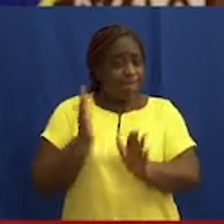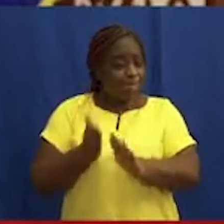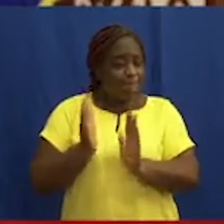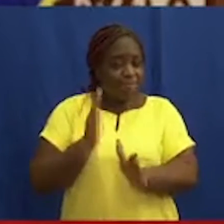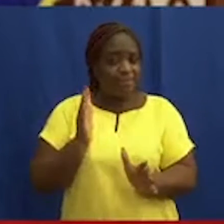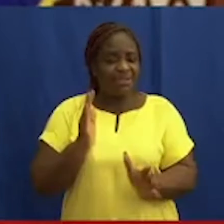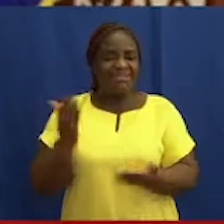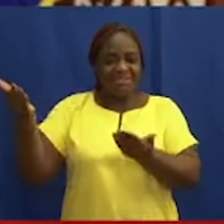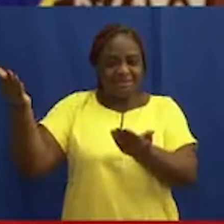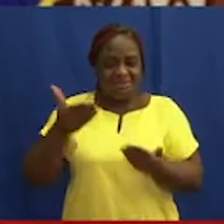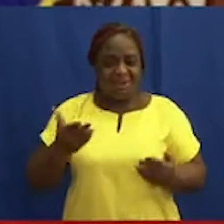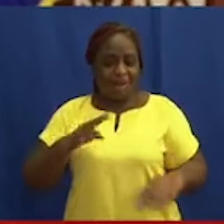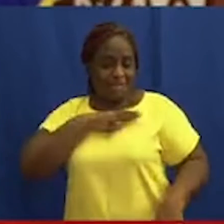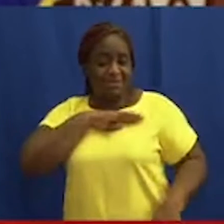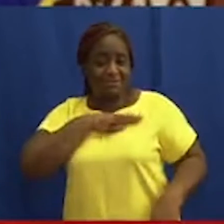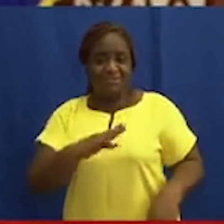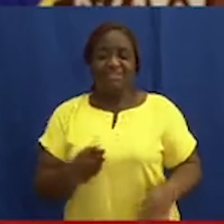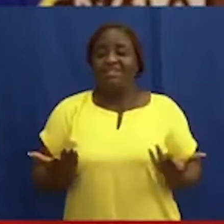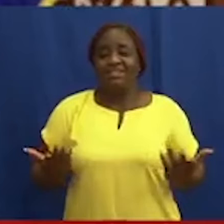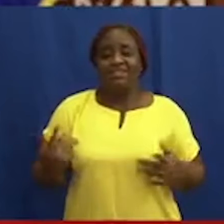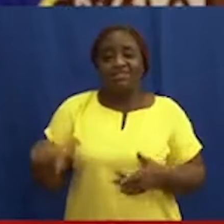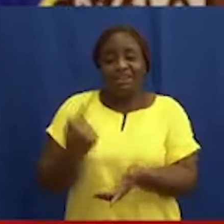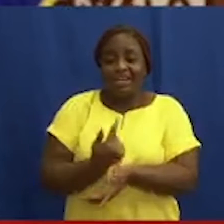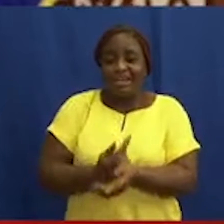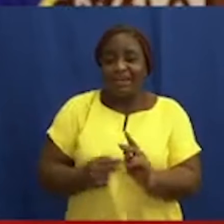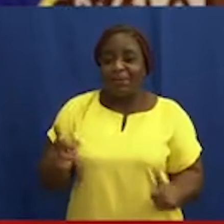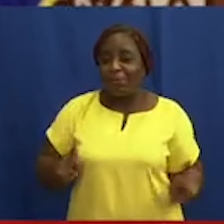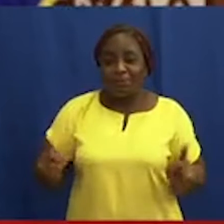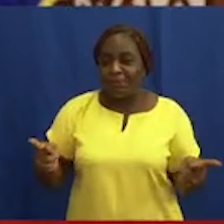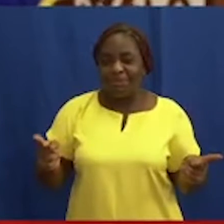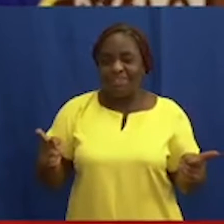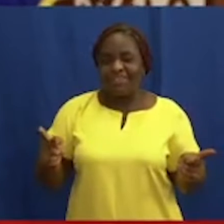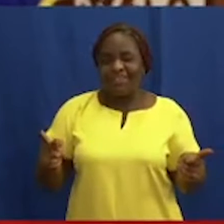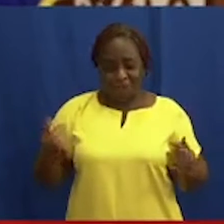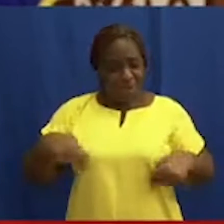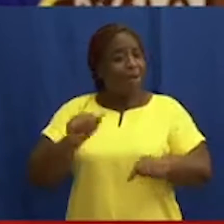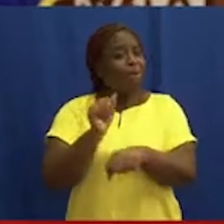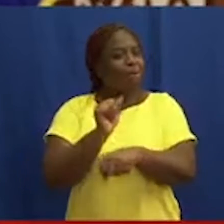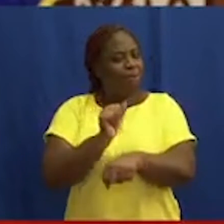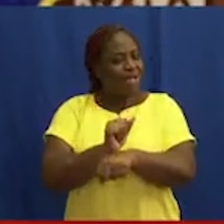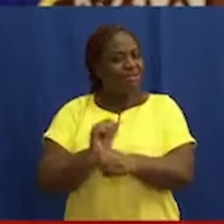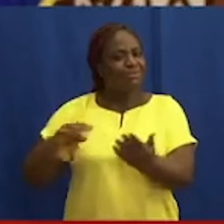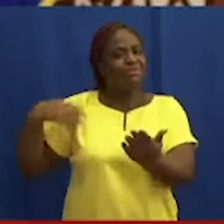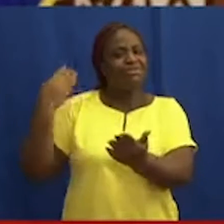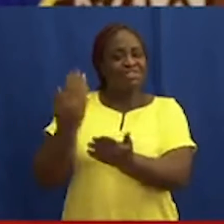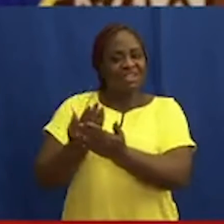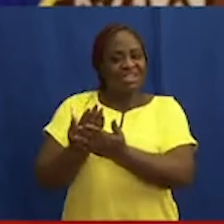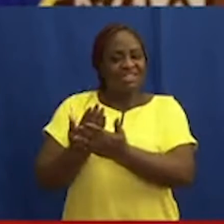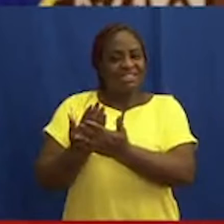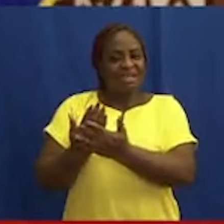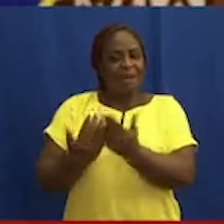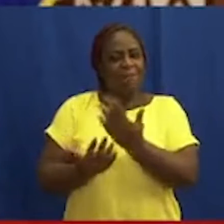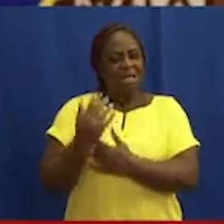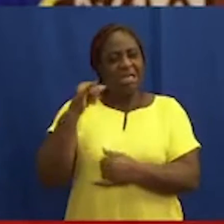kunci na san kuma al'umma suna fama da wani irin hali ne daukan wasu matakai